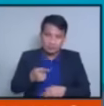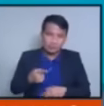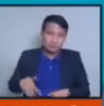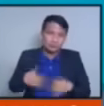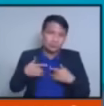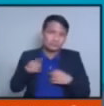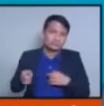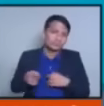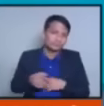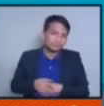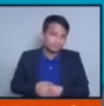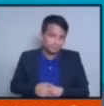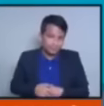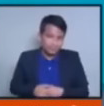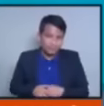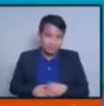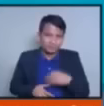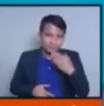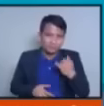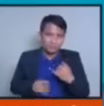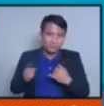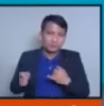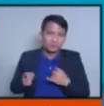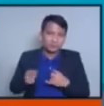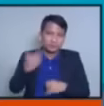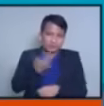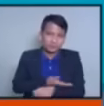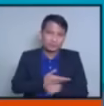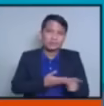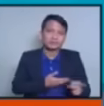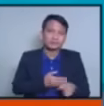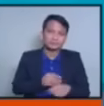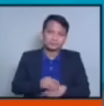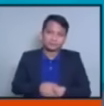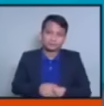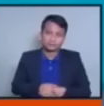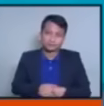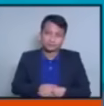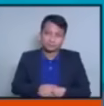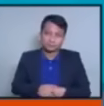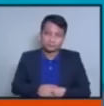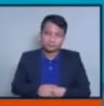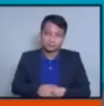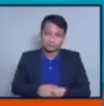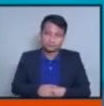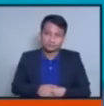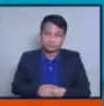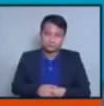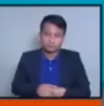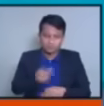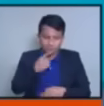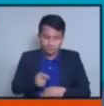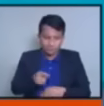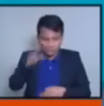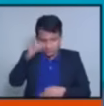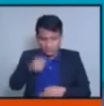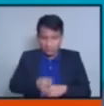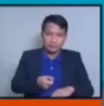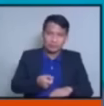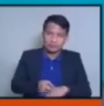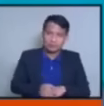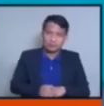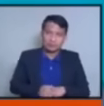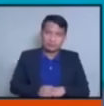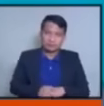of her life. Opo. Kasi ano yun, kaya yung nakaalis yun, dahil pinalo ng tatay ko, pinalo ng martilyo yung kapatid ko. Naglayas siya